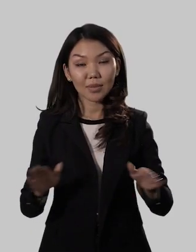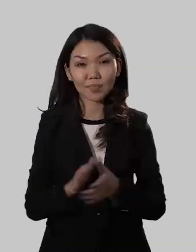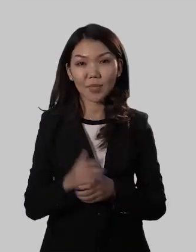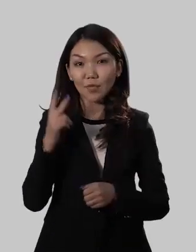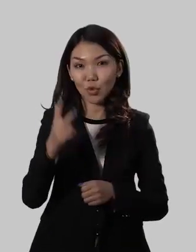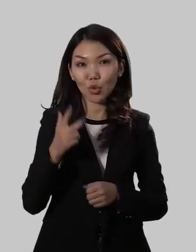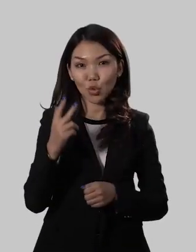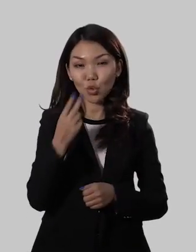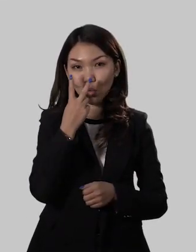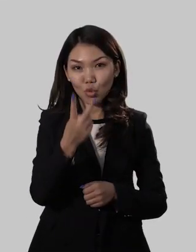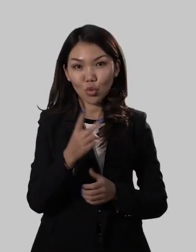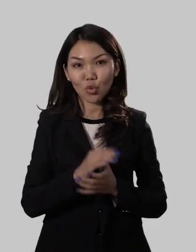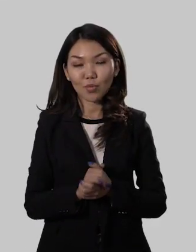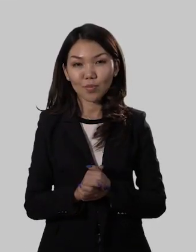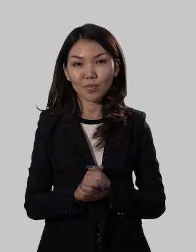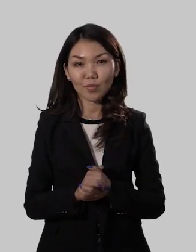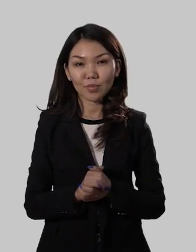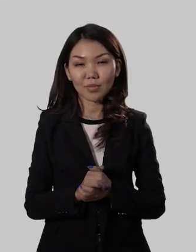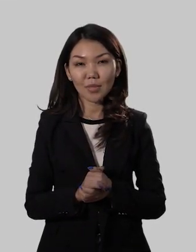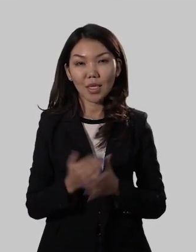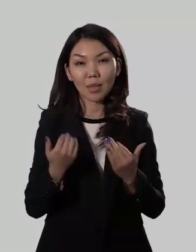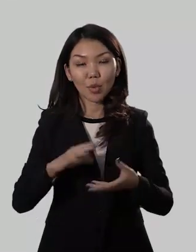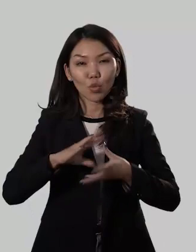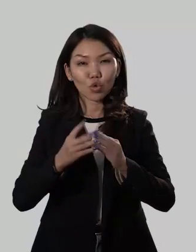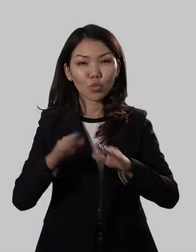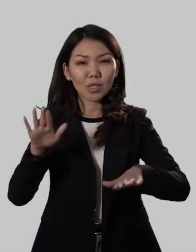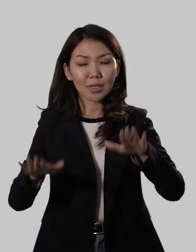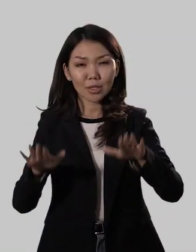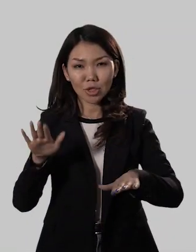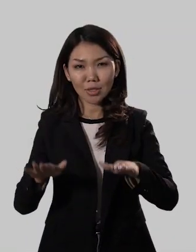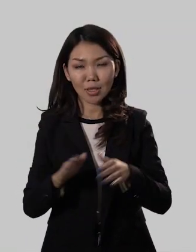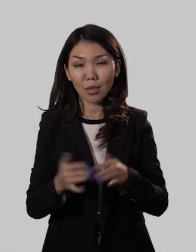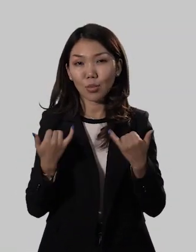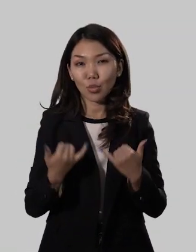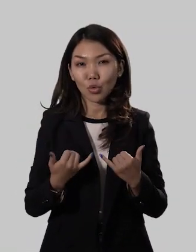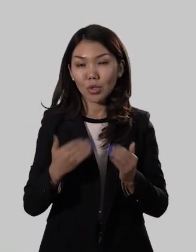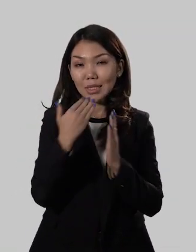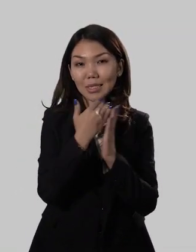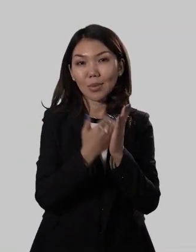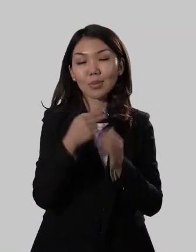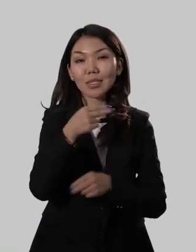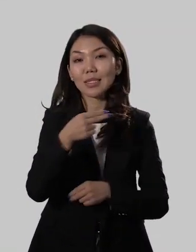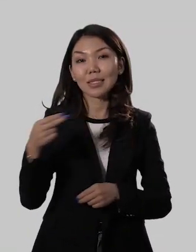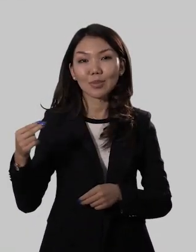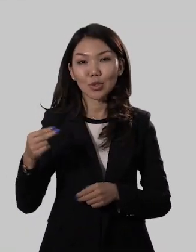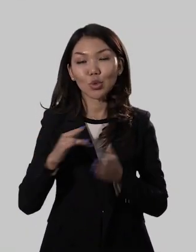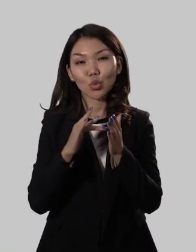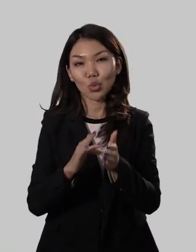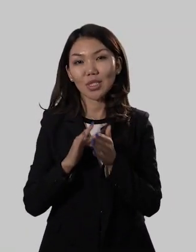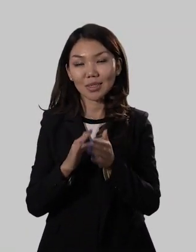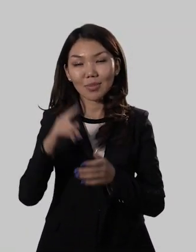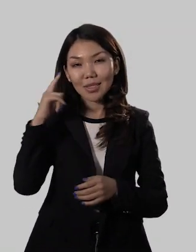Балдар, видеороликти көрдүңөр. Божомолуңарды салыштыргыла. Бүгүнкү сабагыбыздын темасы